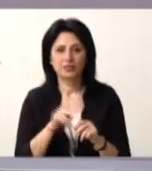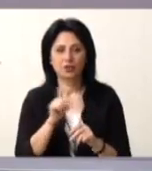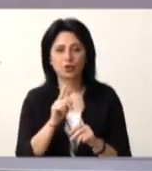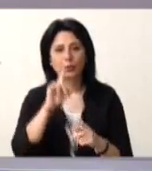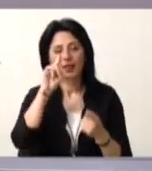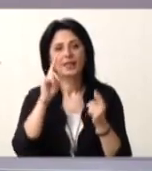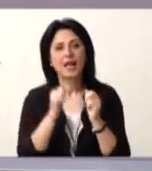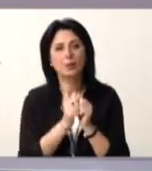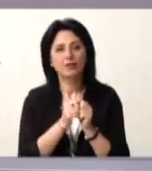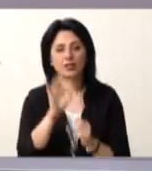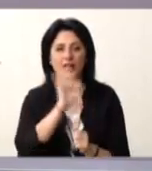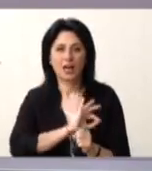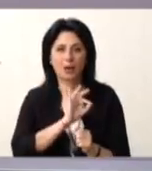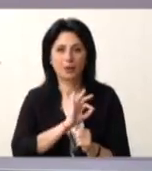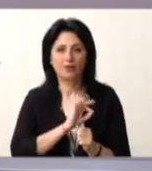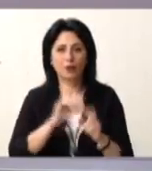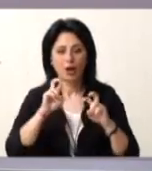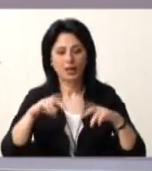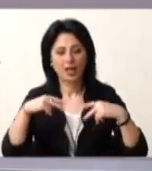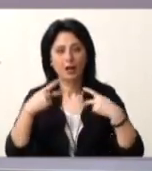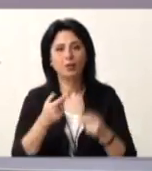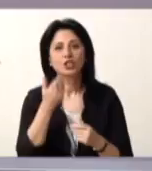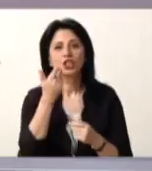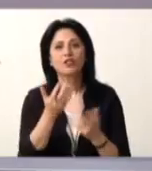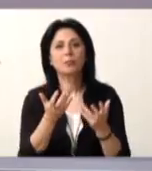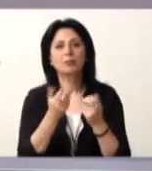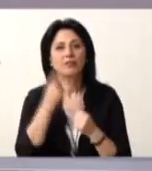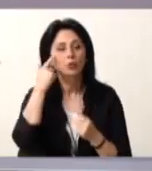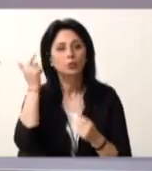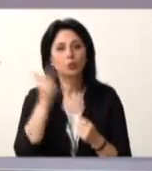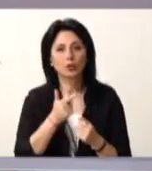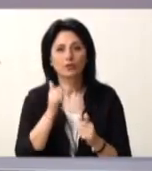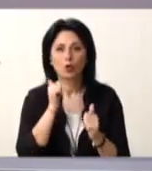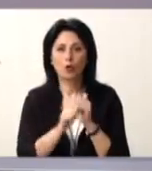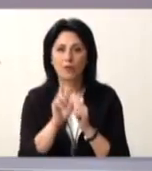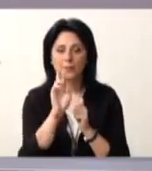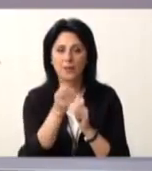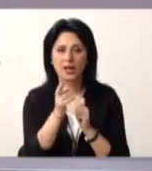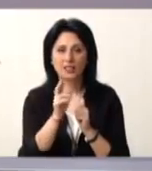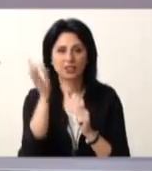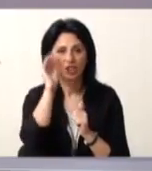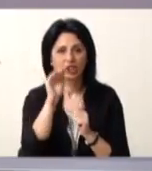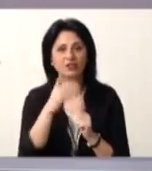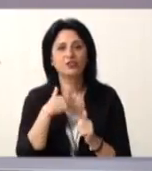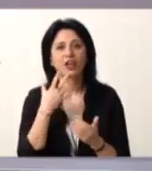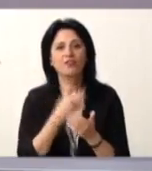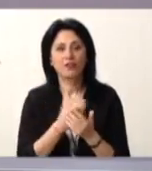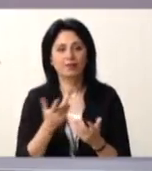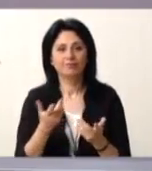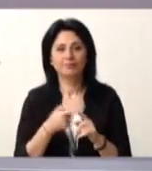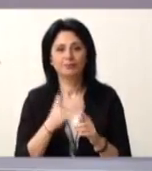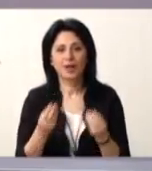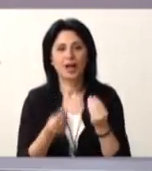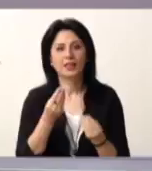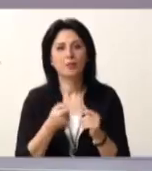რომ დაიმახსოვროთ, გამოიყენოთ და გადაამოწმოთ თქვენს მიერ მიღებული ცოდნა. ყოველ პარასკევს შეგახსენებთ, ჩვენ გვაქვს სახალისო